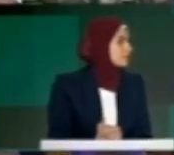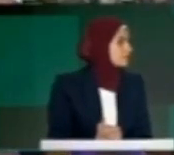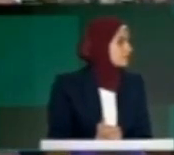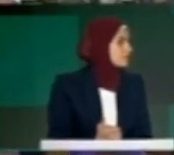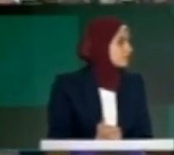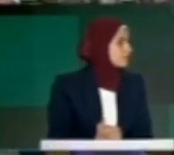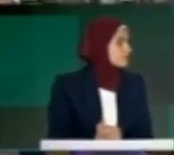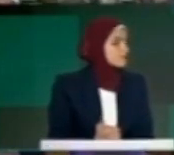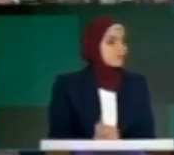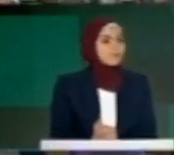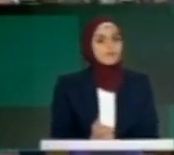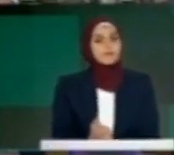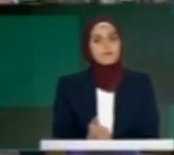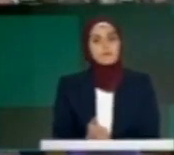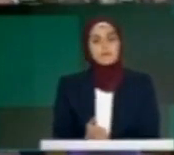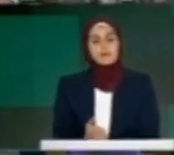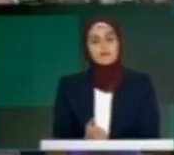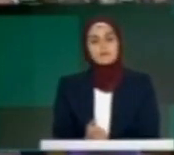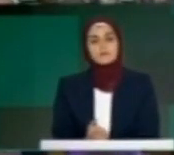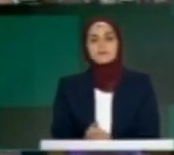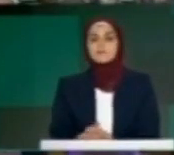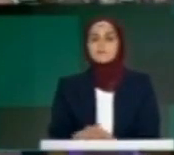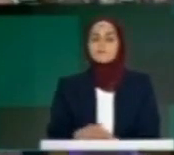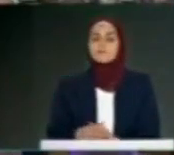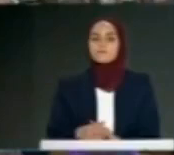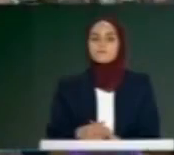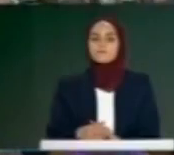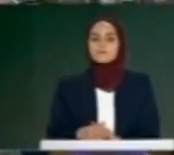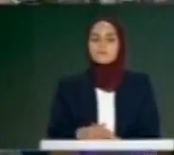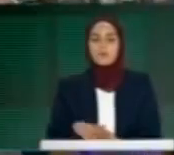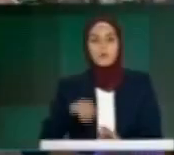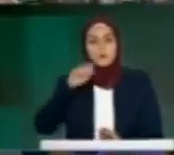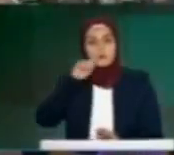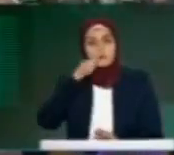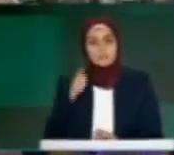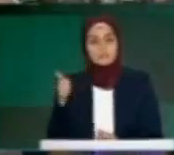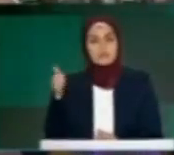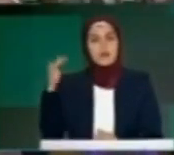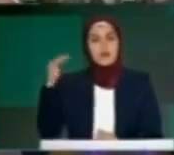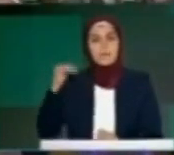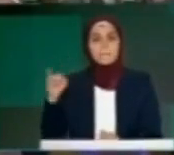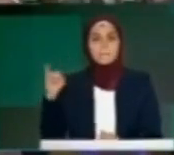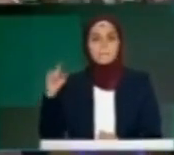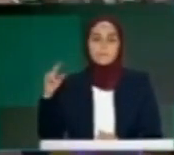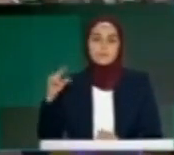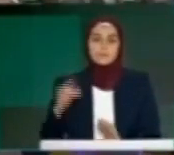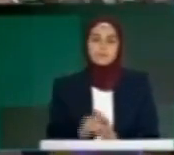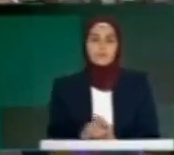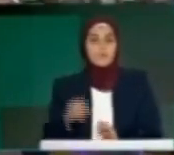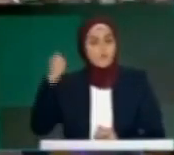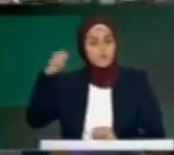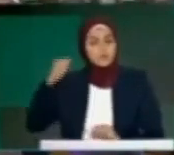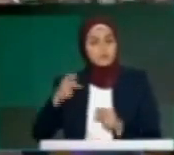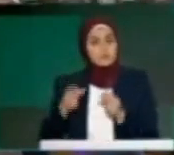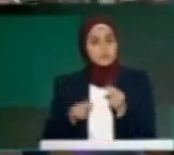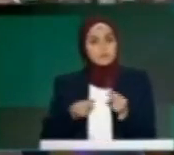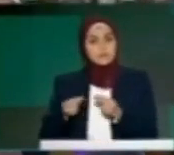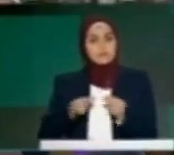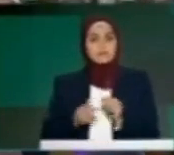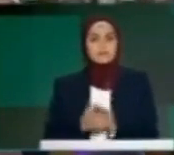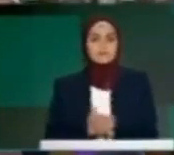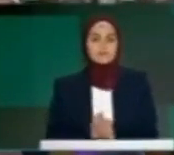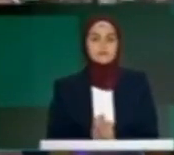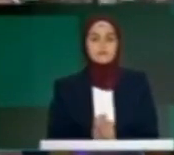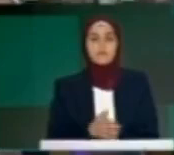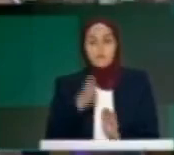الاستاذ احمد ابراهيم عطا الله يعمل بوزاره الماليه ومتطوع بالعمل العام مع زوجته واولاده من اكثر من